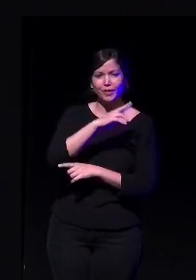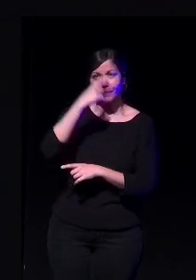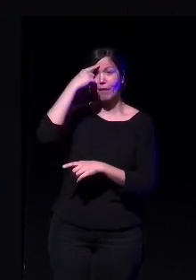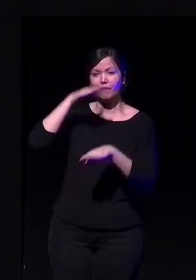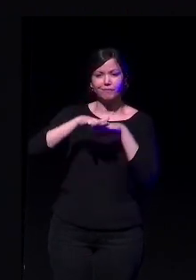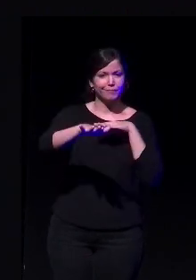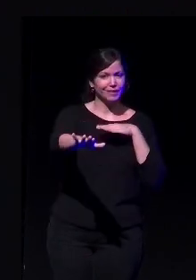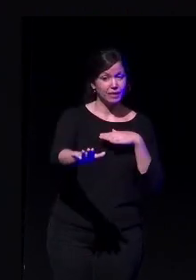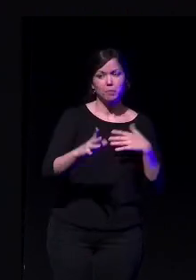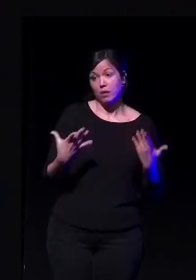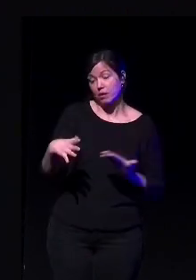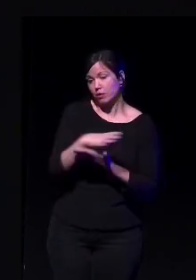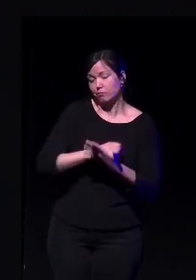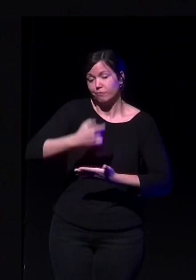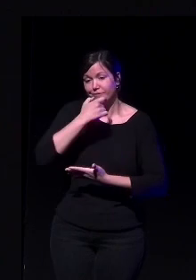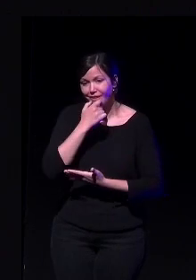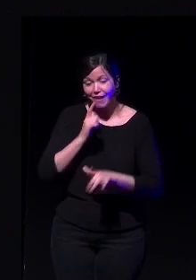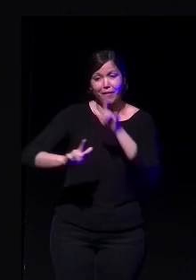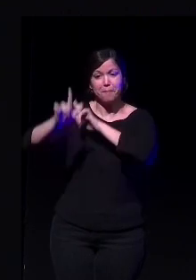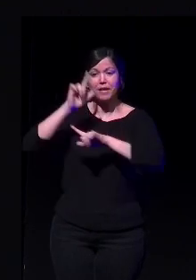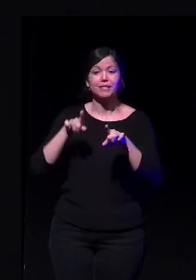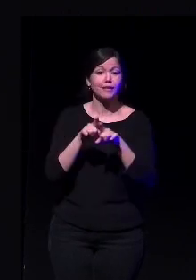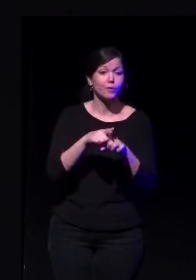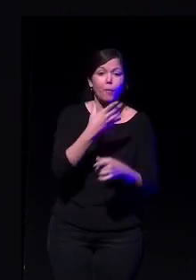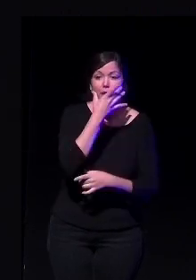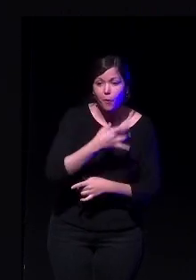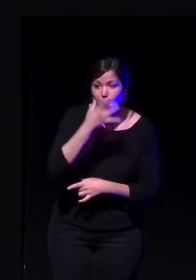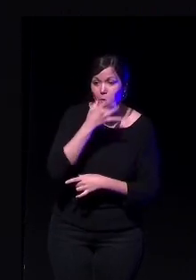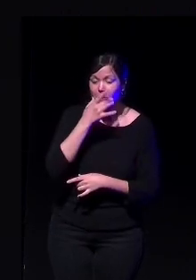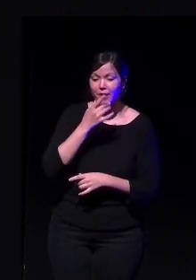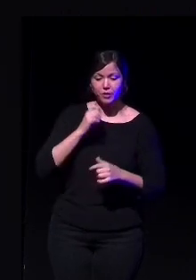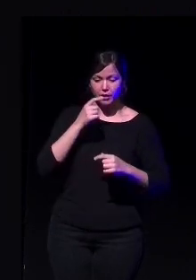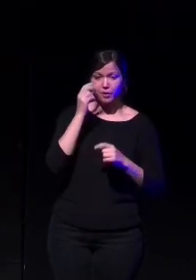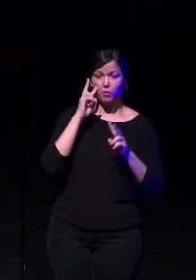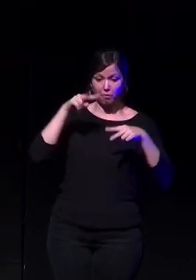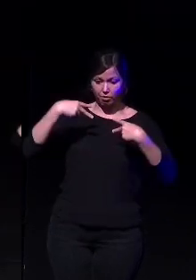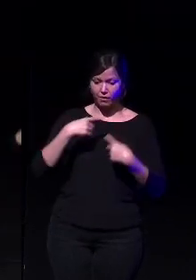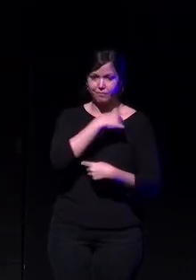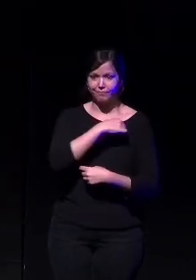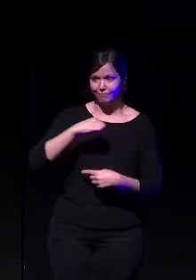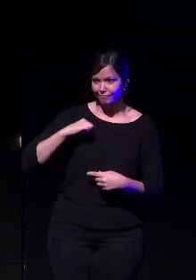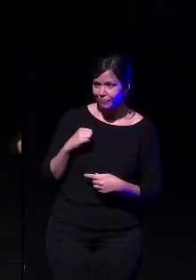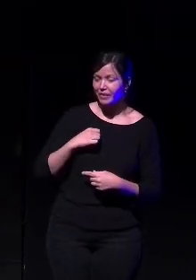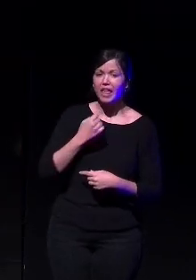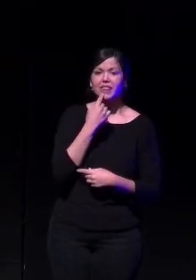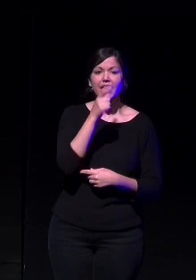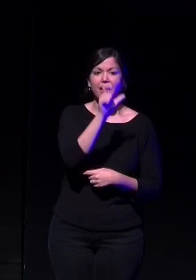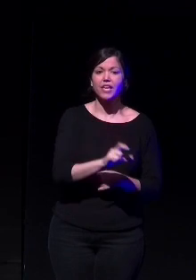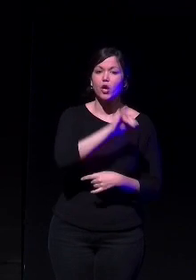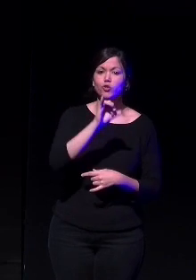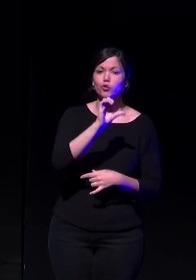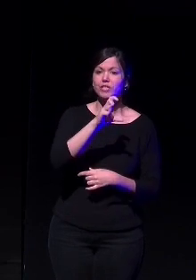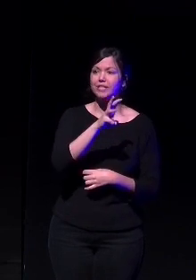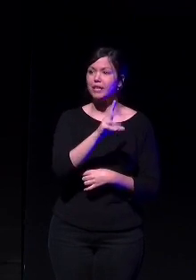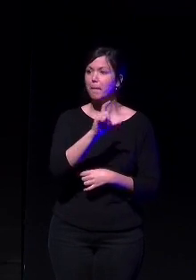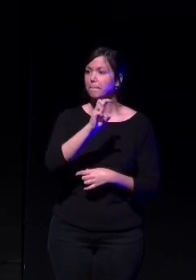els recomanem a tothom. Viatjar és conèixer i coneixes un mateix. Els viatges formen els homes, deia Josep Pla. Estem